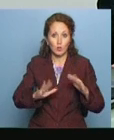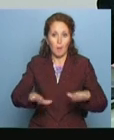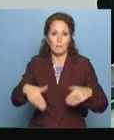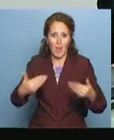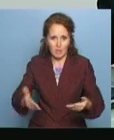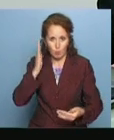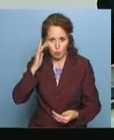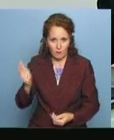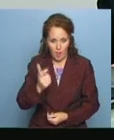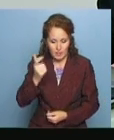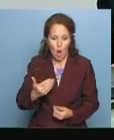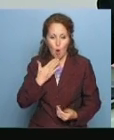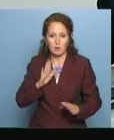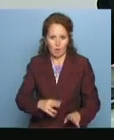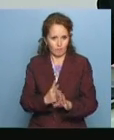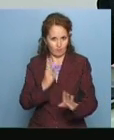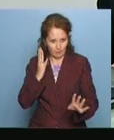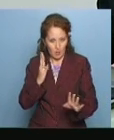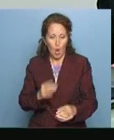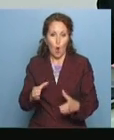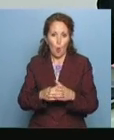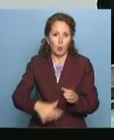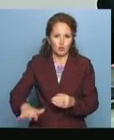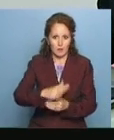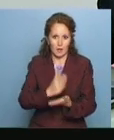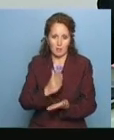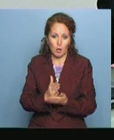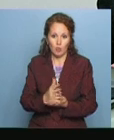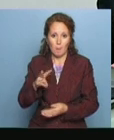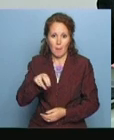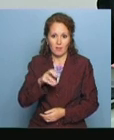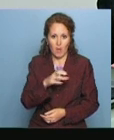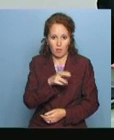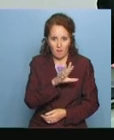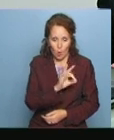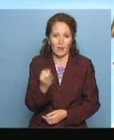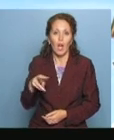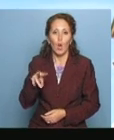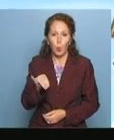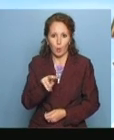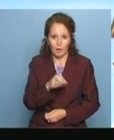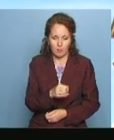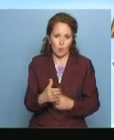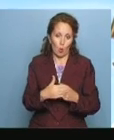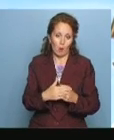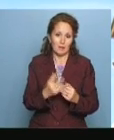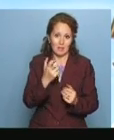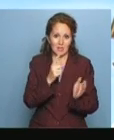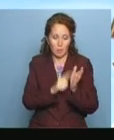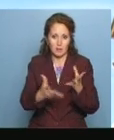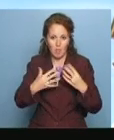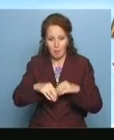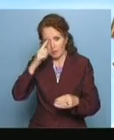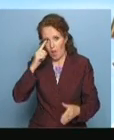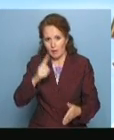подготовки. Участки, расположенные в микрорайонах Медведево и Люли, на них претендует около 370 семей. В городской администрации надеются,